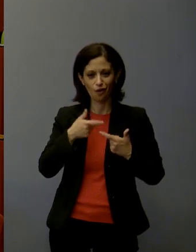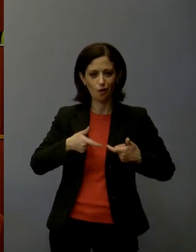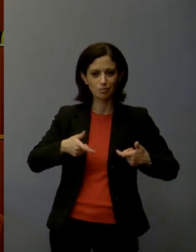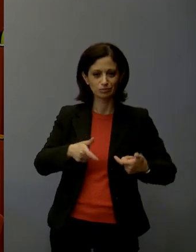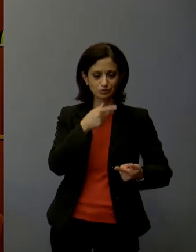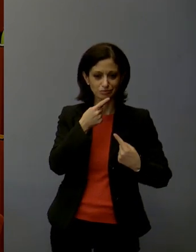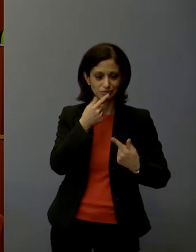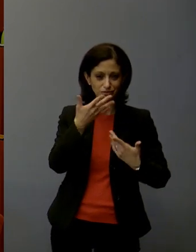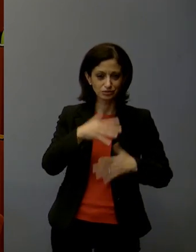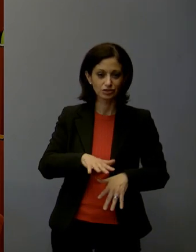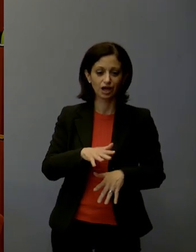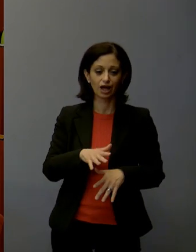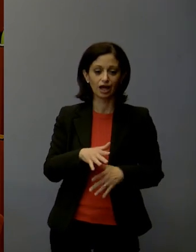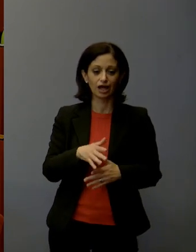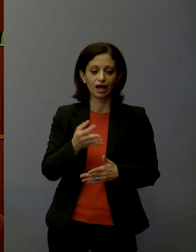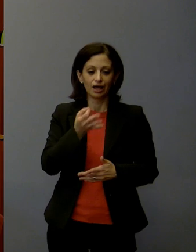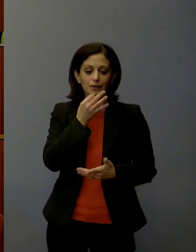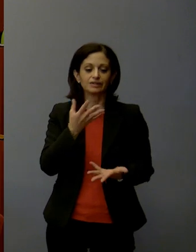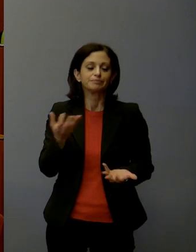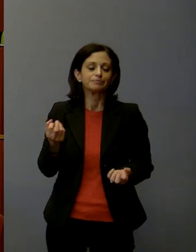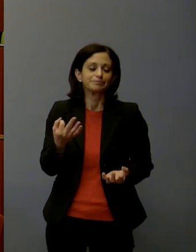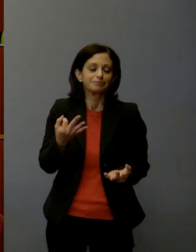e quindi di fatto capisco